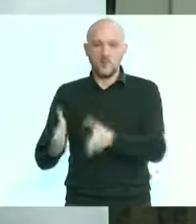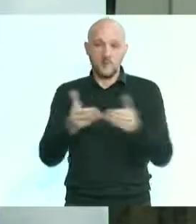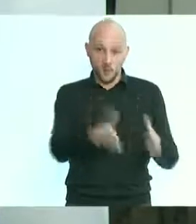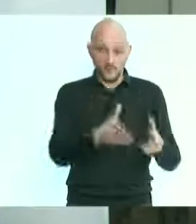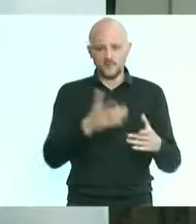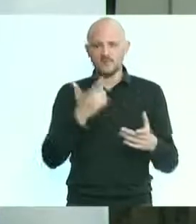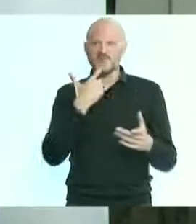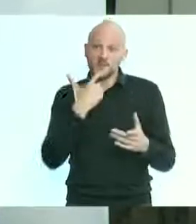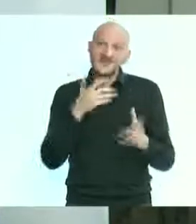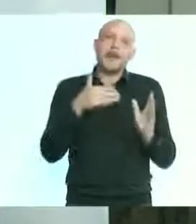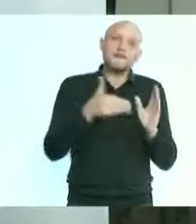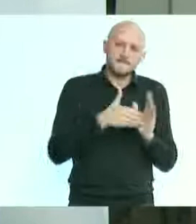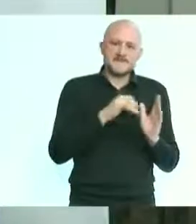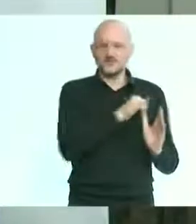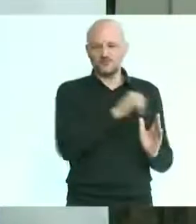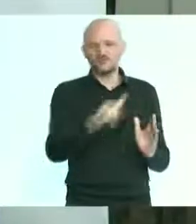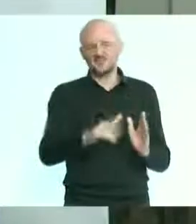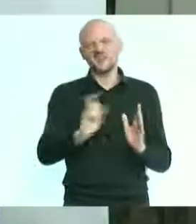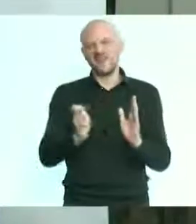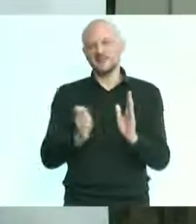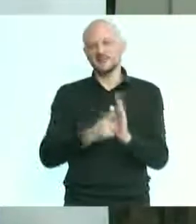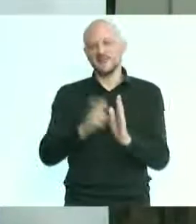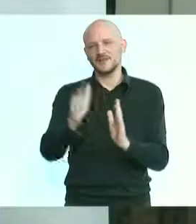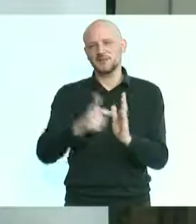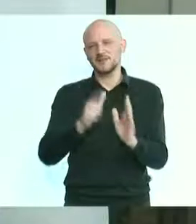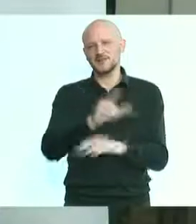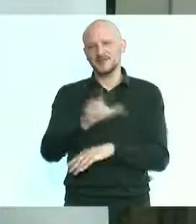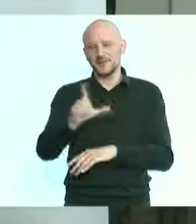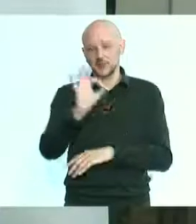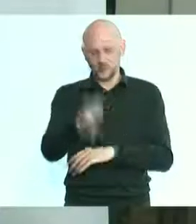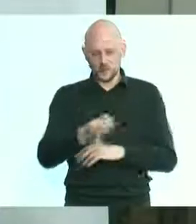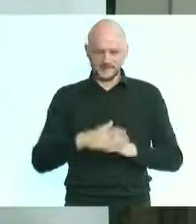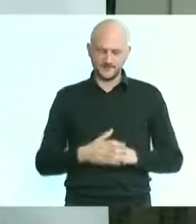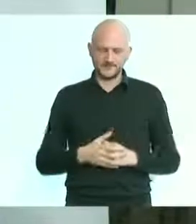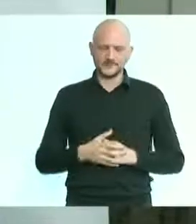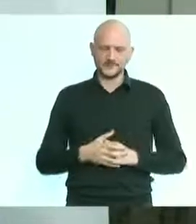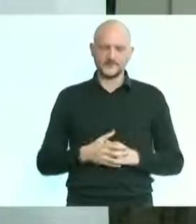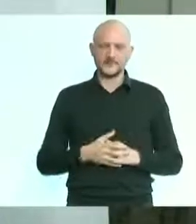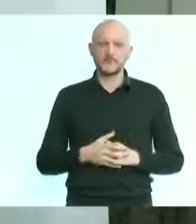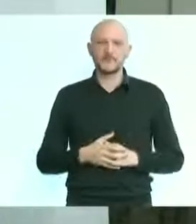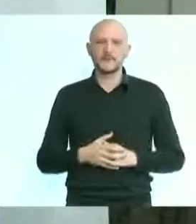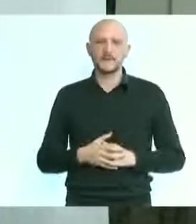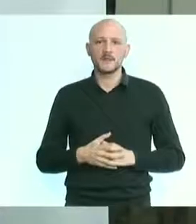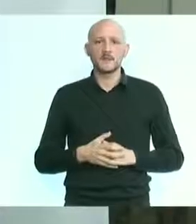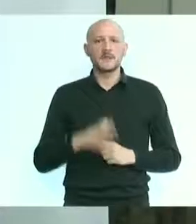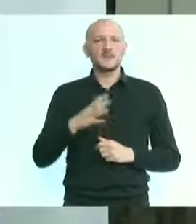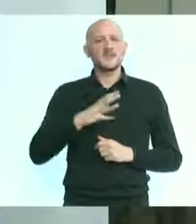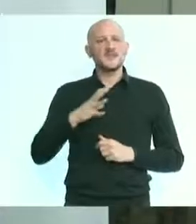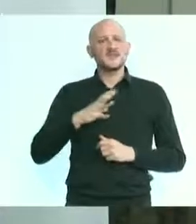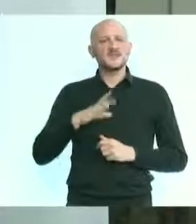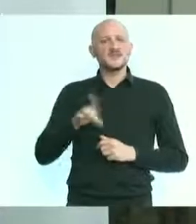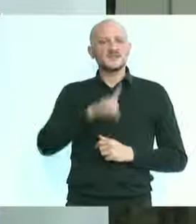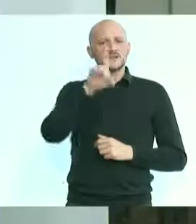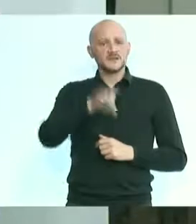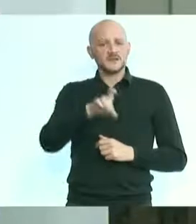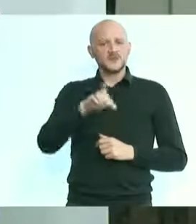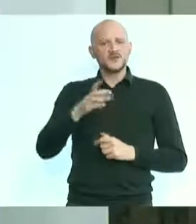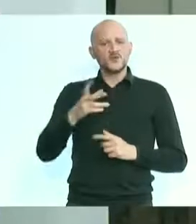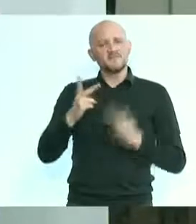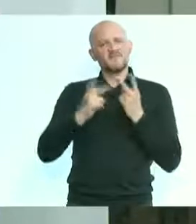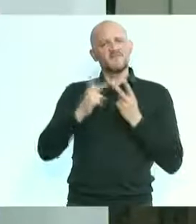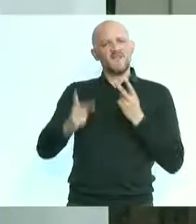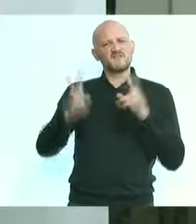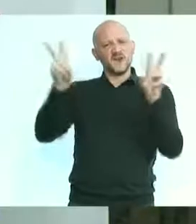2022. D'accord. Deuxième question de Franck Seret de Fairface. Dans quel contexte les ambassadeurs